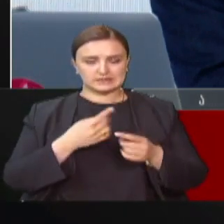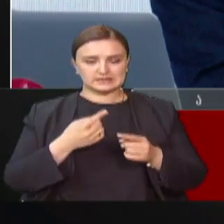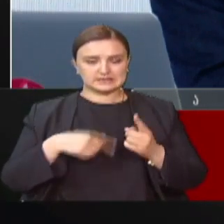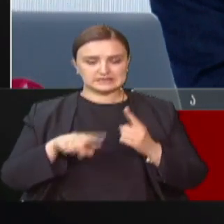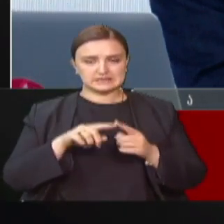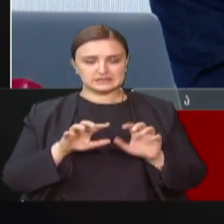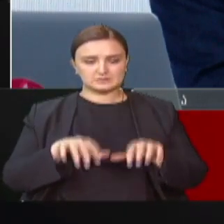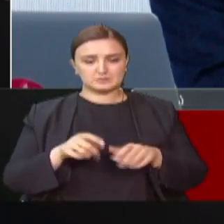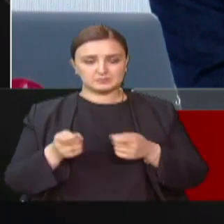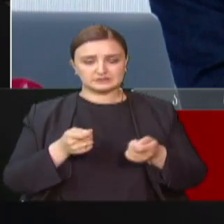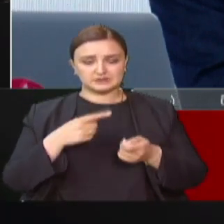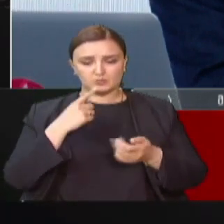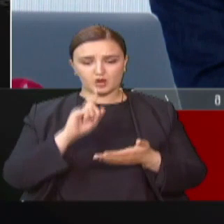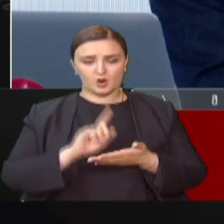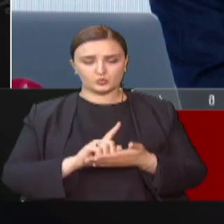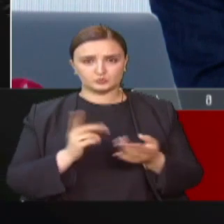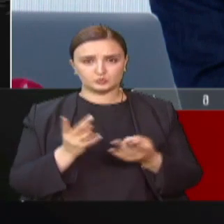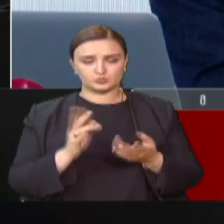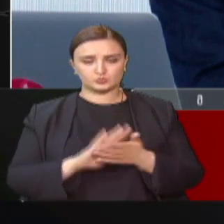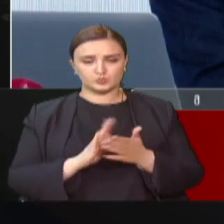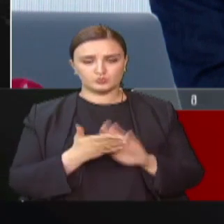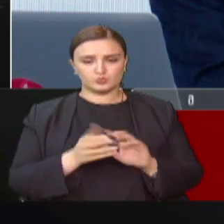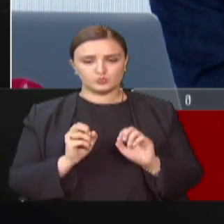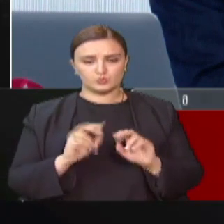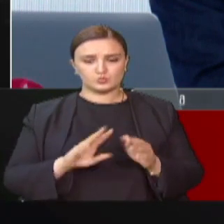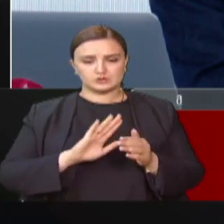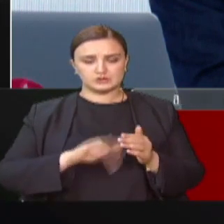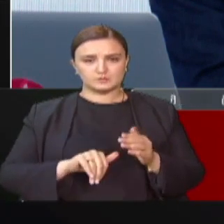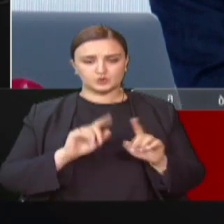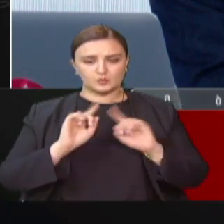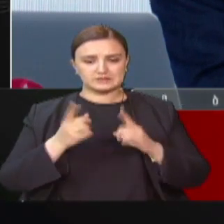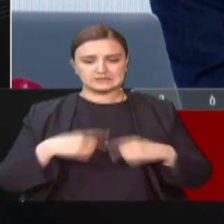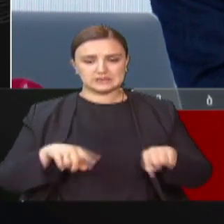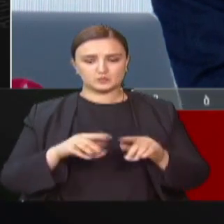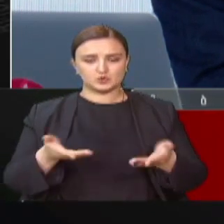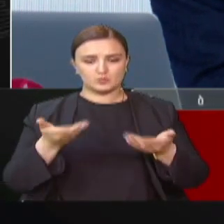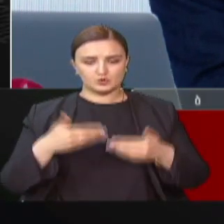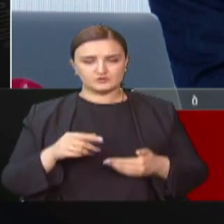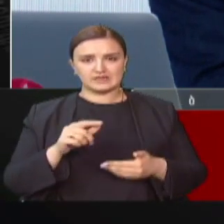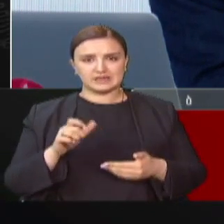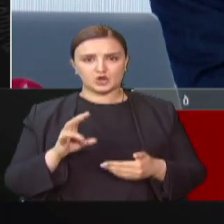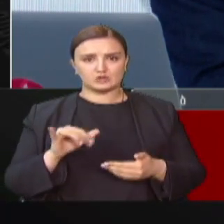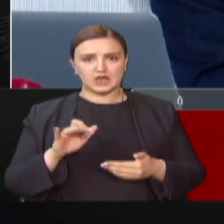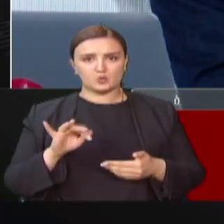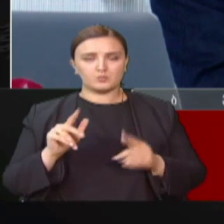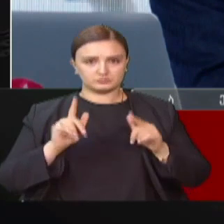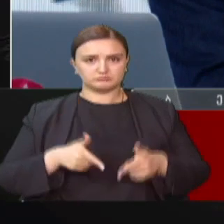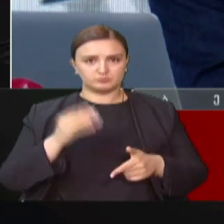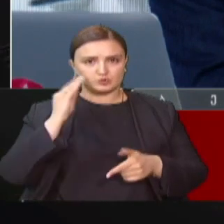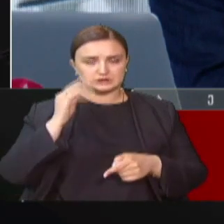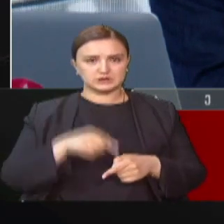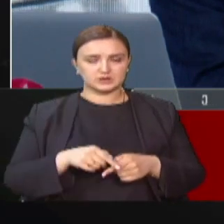ისინი პრეზიდენტი მიიჩნევს, რომ აუცილებელი არის ამ ვითარებაში უსაფრთხოების საბჭოს მოწვევა და ასევე თეონა აკუბარდიაც ეთანხმება ამ